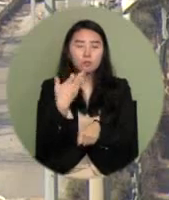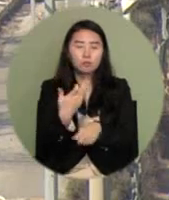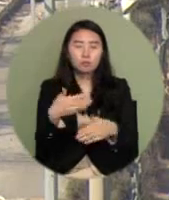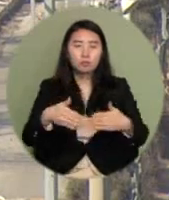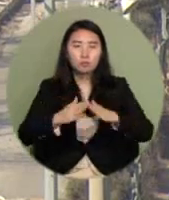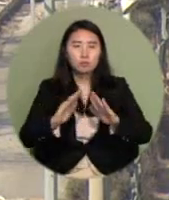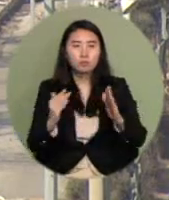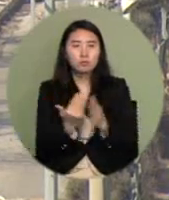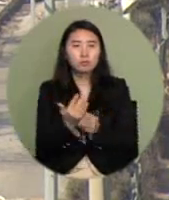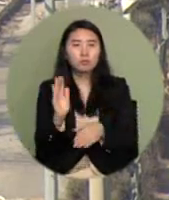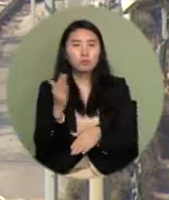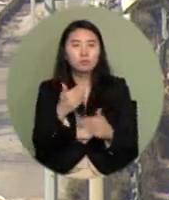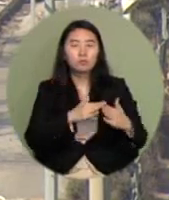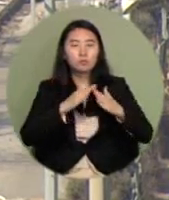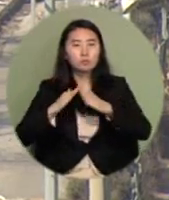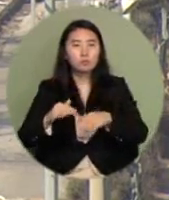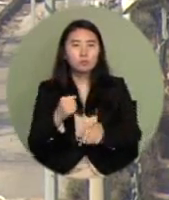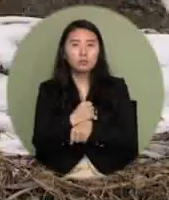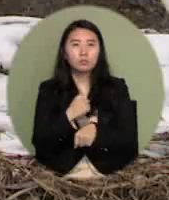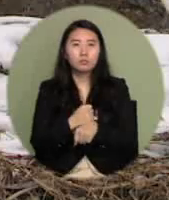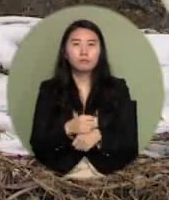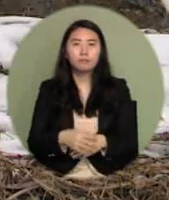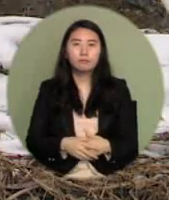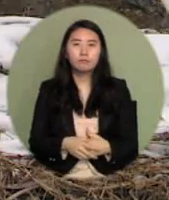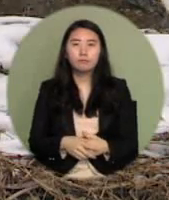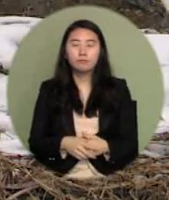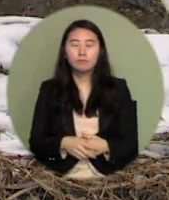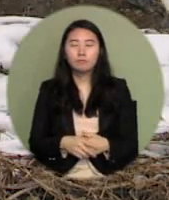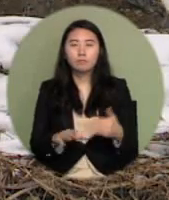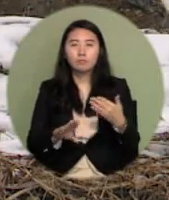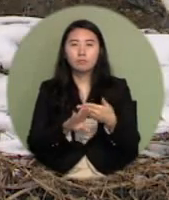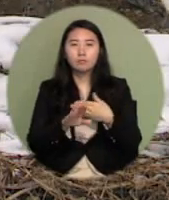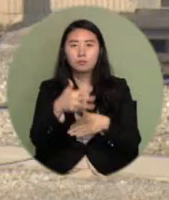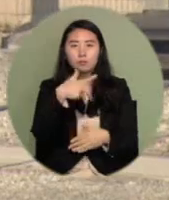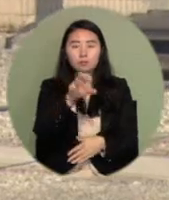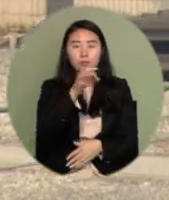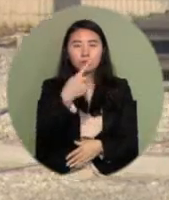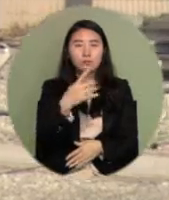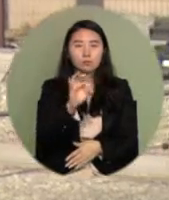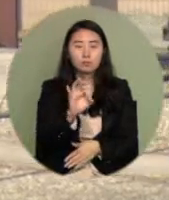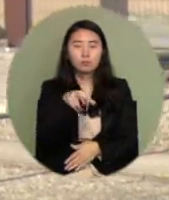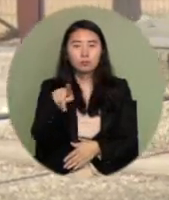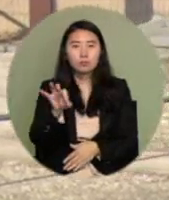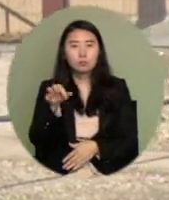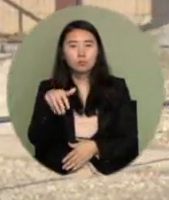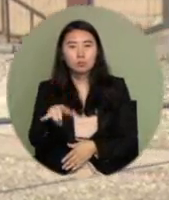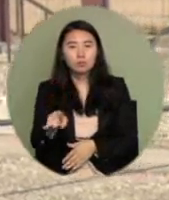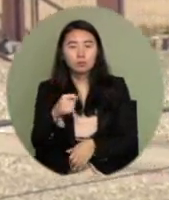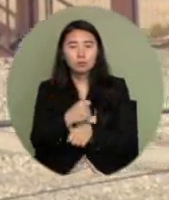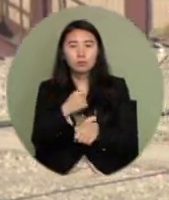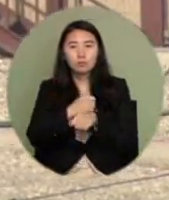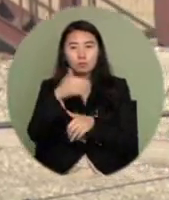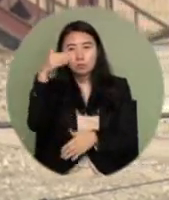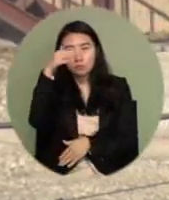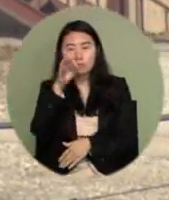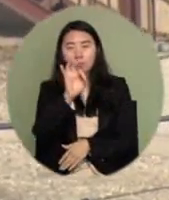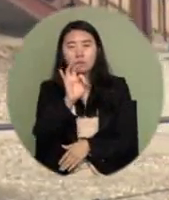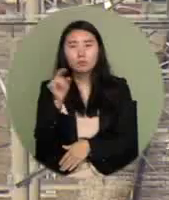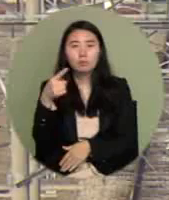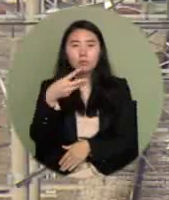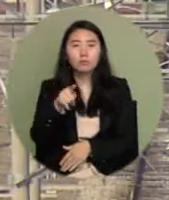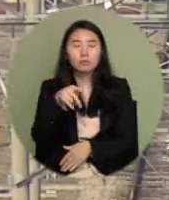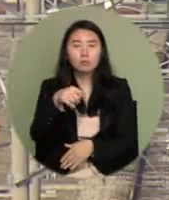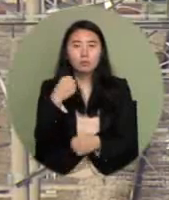완공되면 본격적인 이전이 시작됩니다. 이후 창동과 상계동 일대에 한류 열풍을 위한 아레나